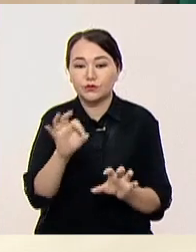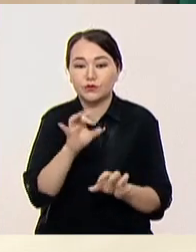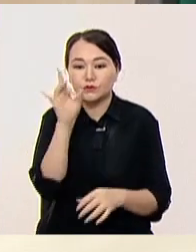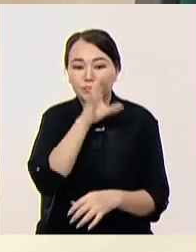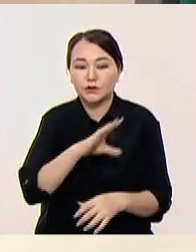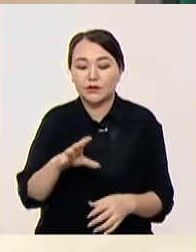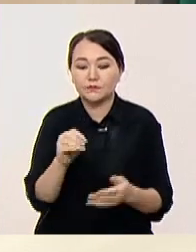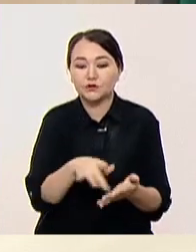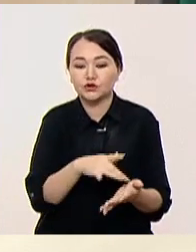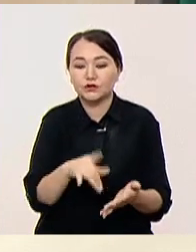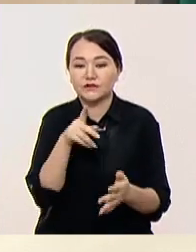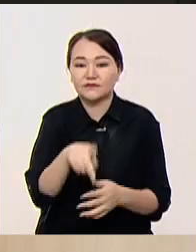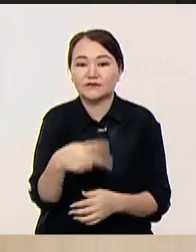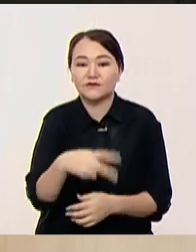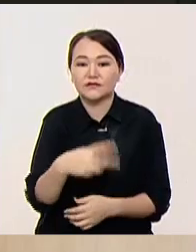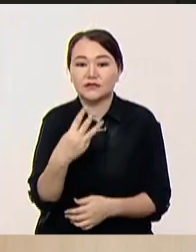республиканском бюджете на